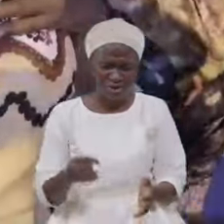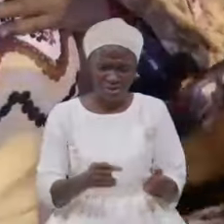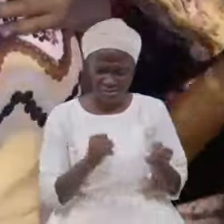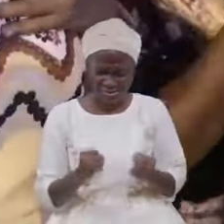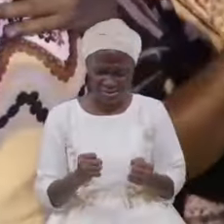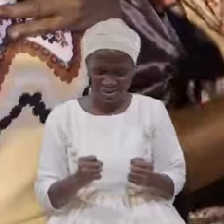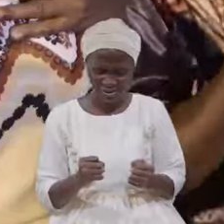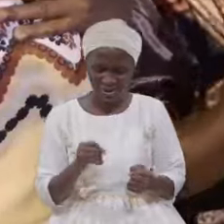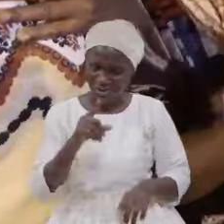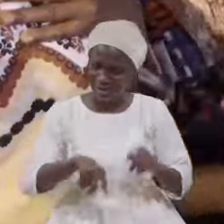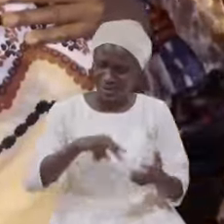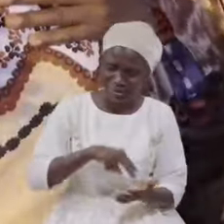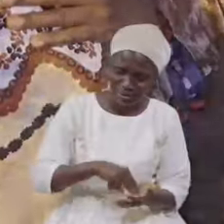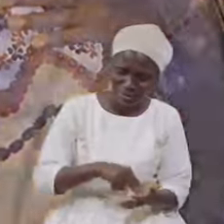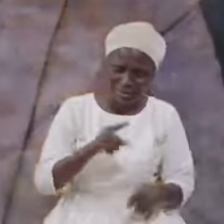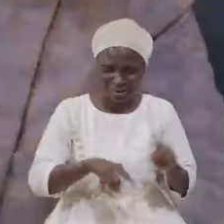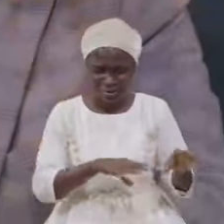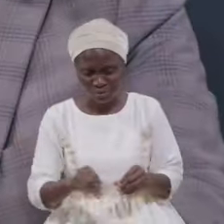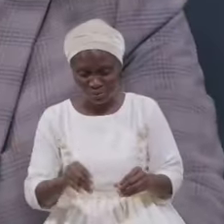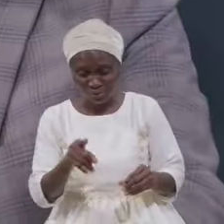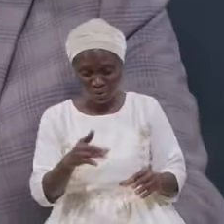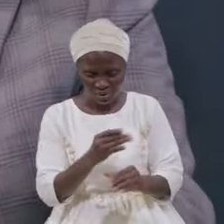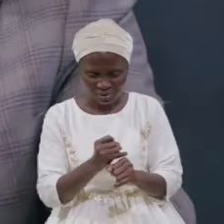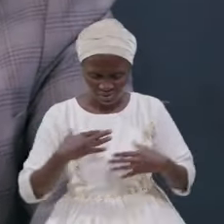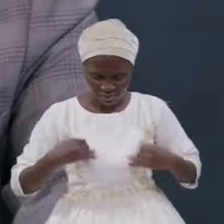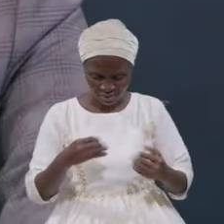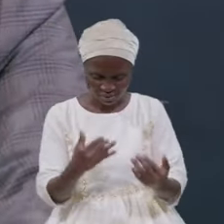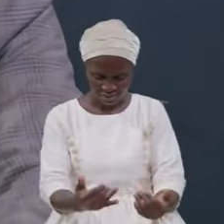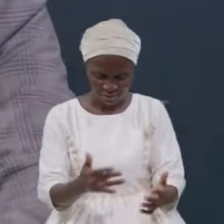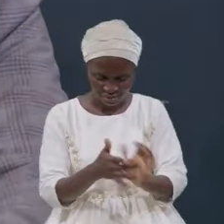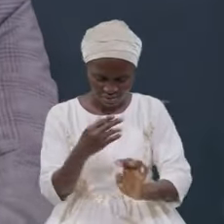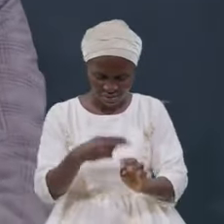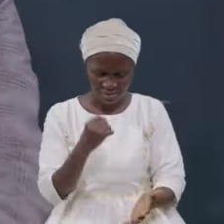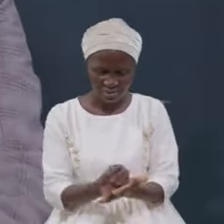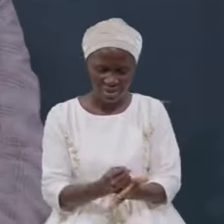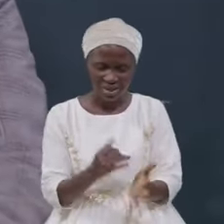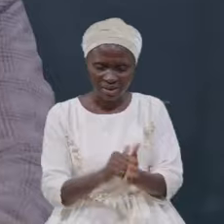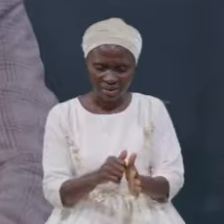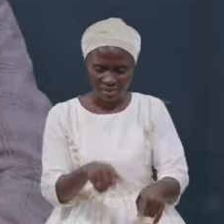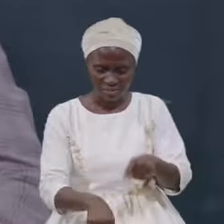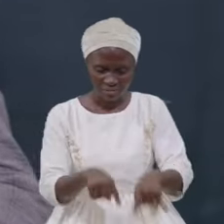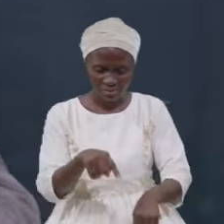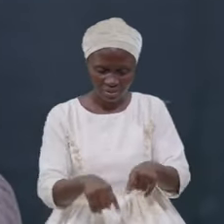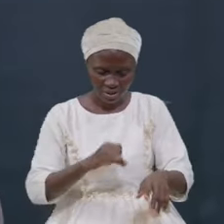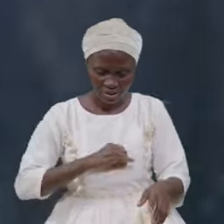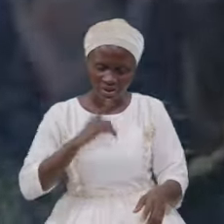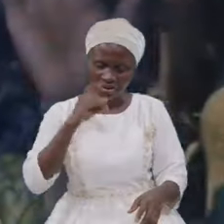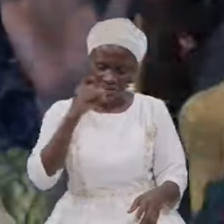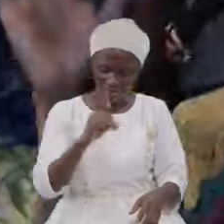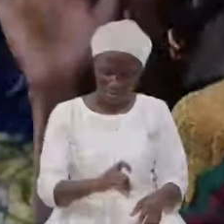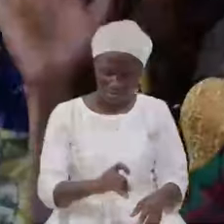Sois guéri maintenant au nom de Jésus. Paralysé, je te commande. Paralysé, sors au nom